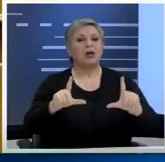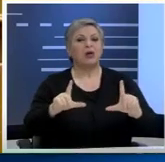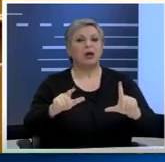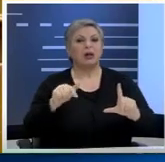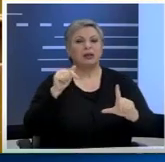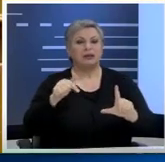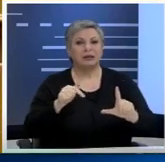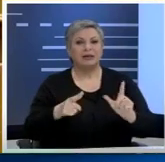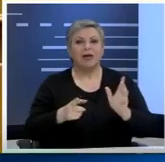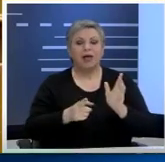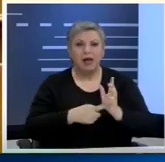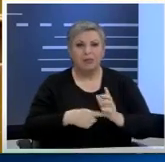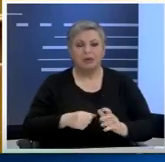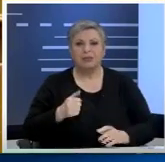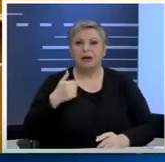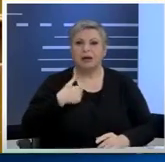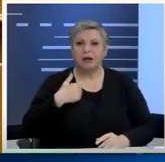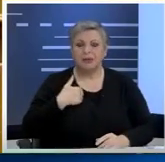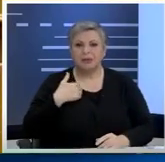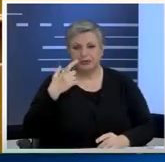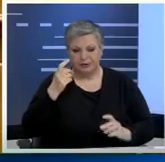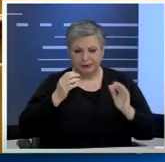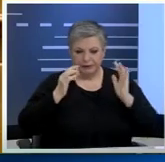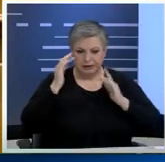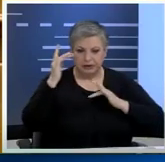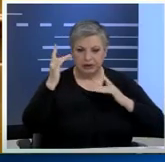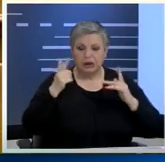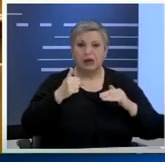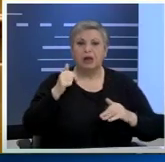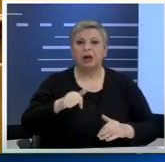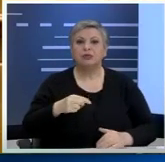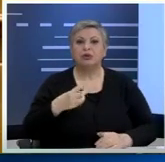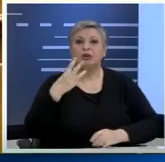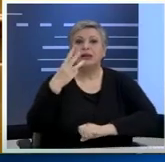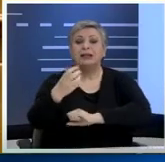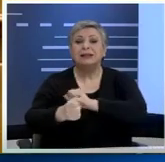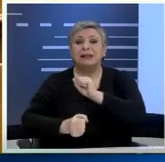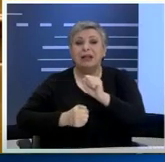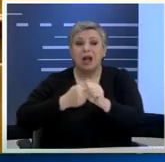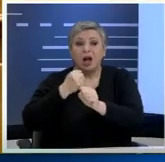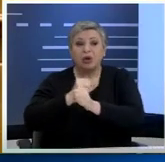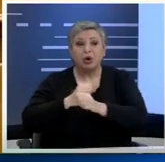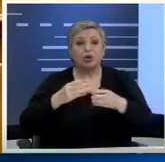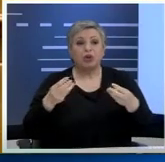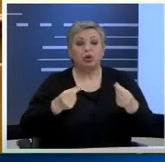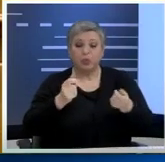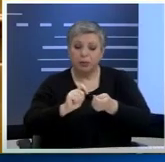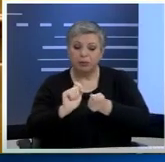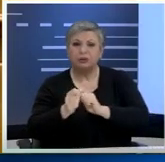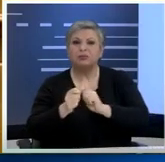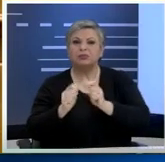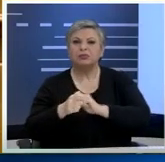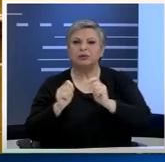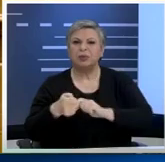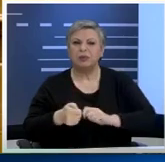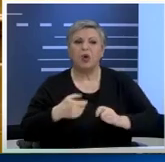προϋπέθεται τη δύσκολη επιλογή μιας αναγκαίας τριετούς δημοσιονομικής προσαρμογής με αύξηση